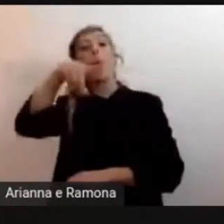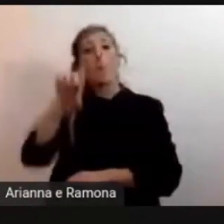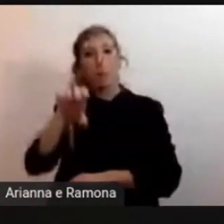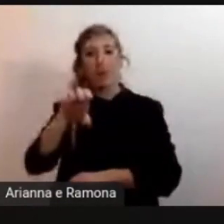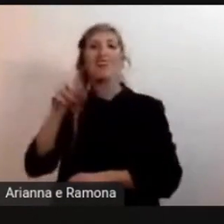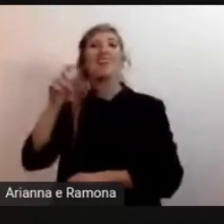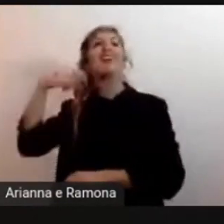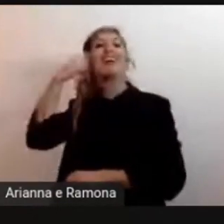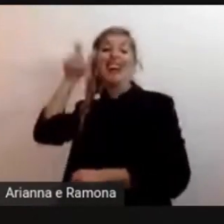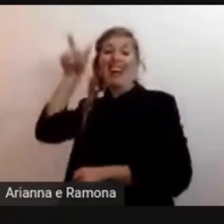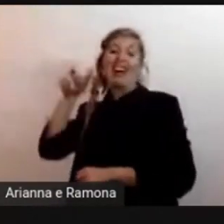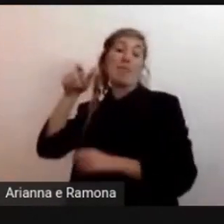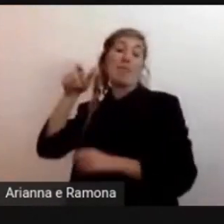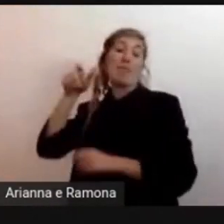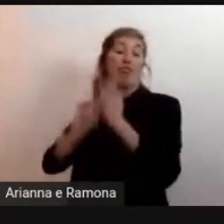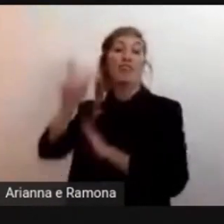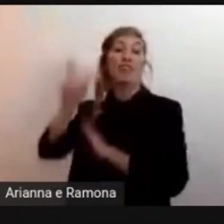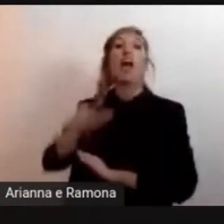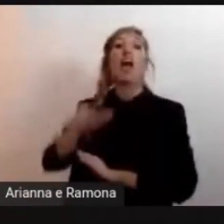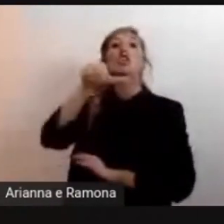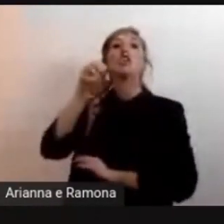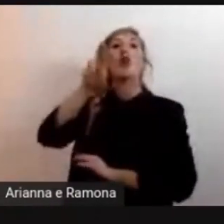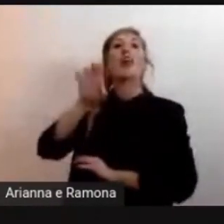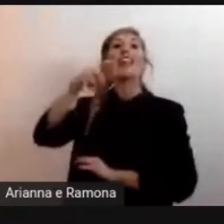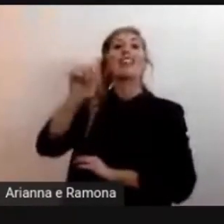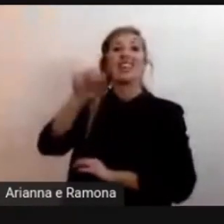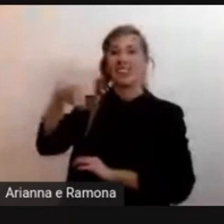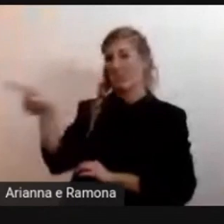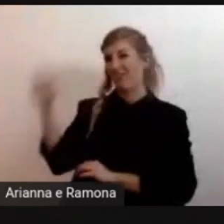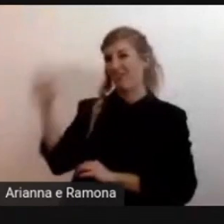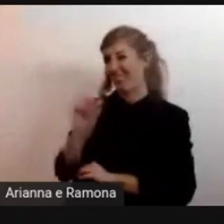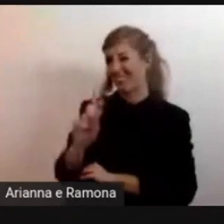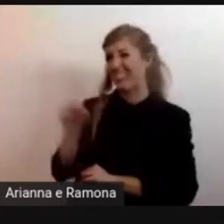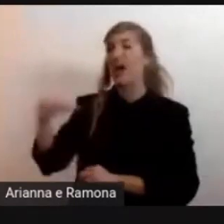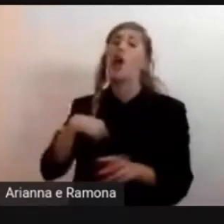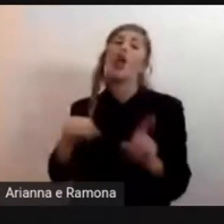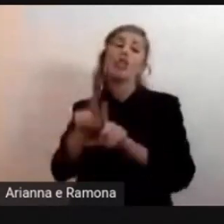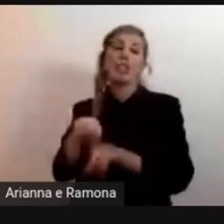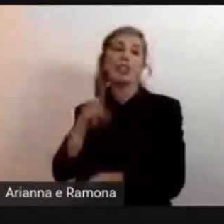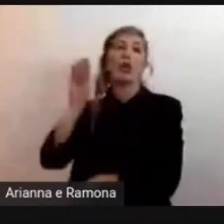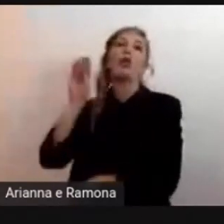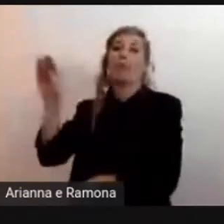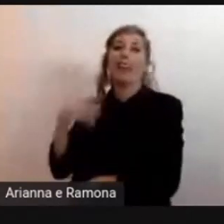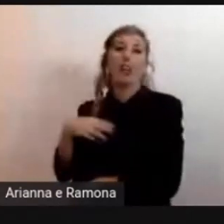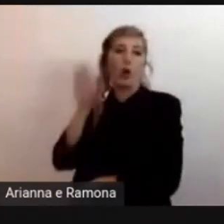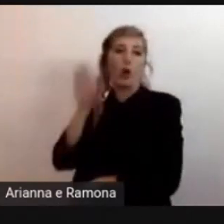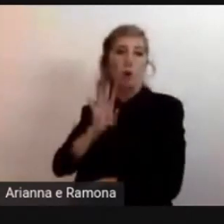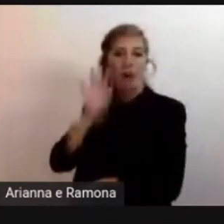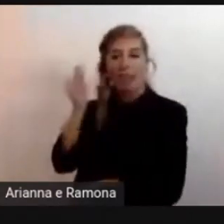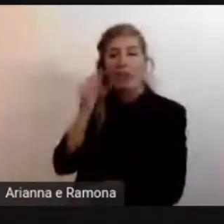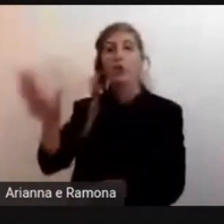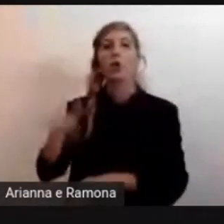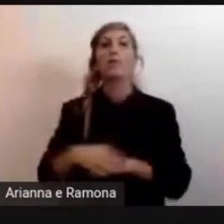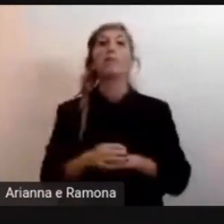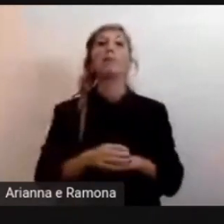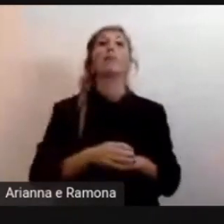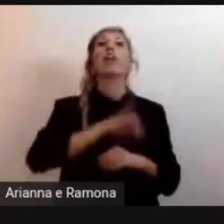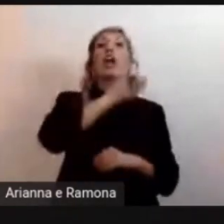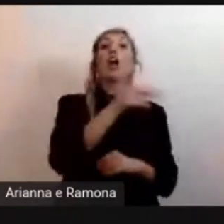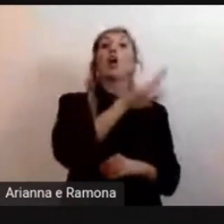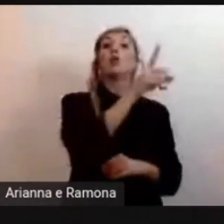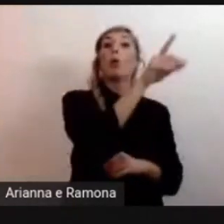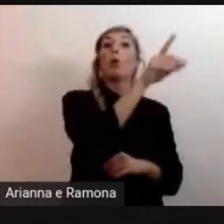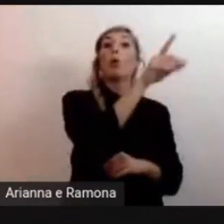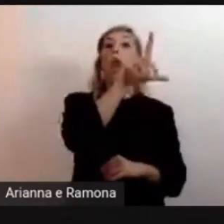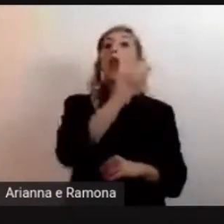vista però il e accenno comunque e le chiede un commento quando che interpreta il tredicesimo si